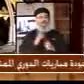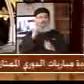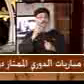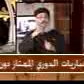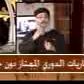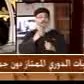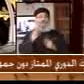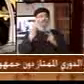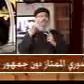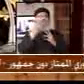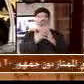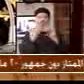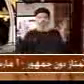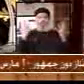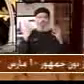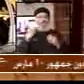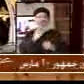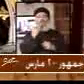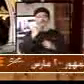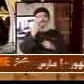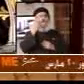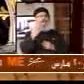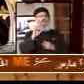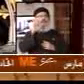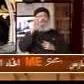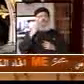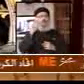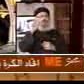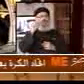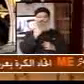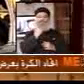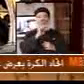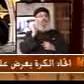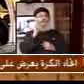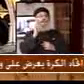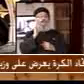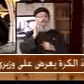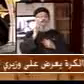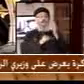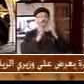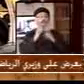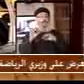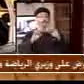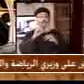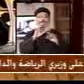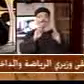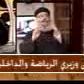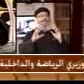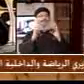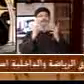مش الكمية، ما يهموش 5 ولا 10 ولا 20، لكن بيبحث عن الكواليتي، الكيفية.